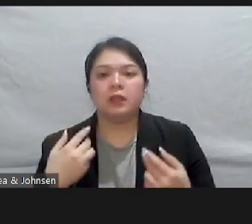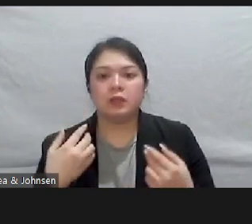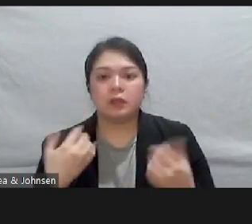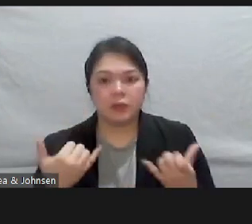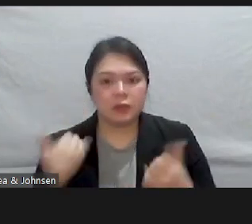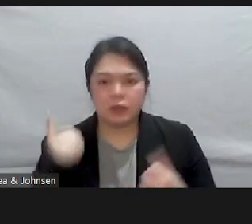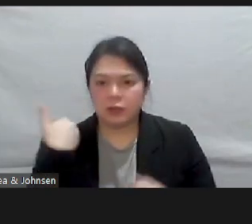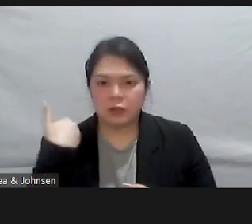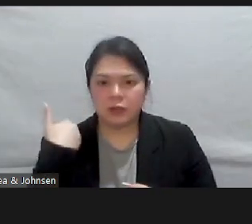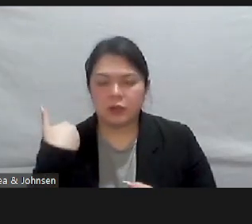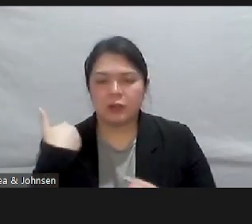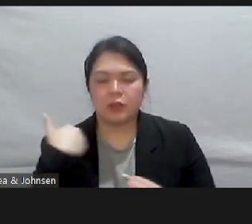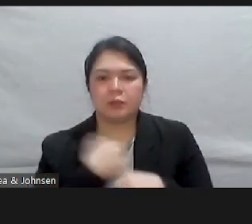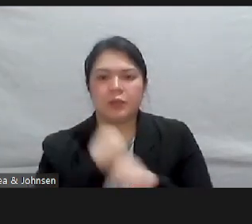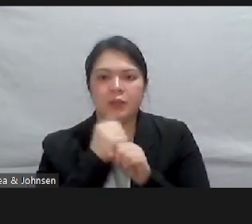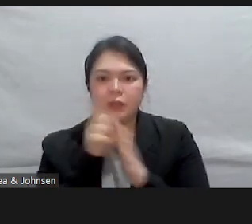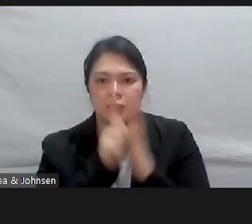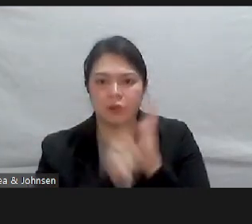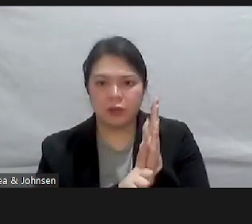sa mga batas, pero